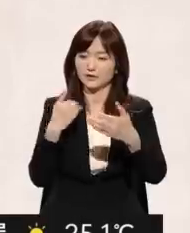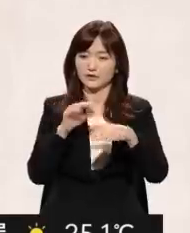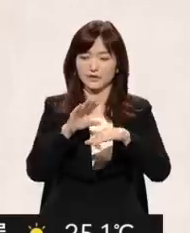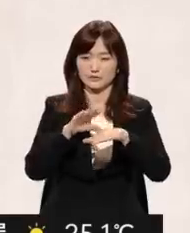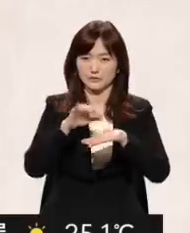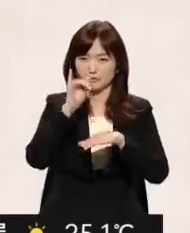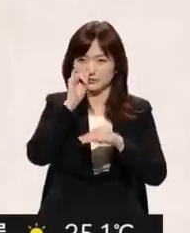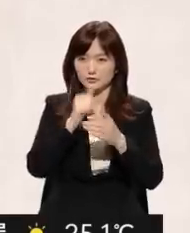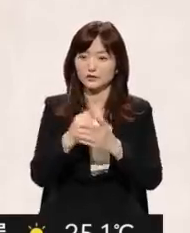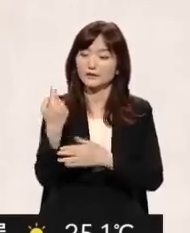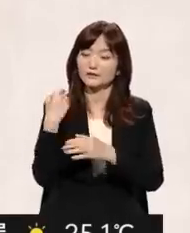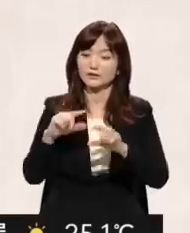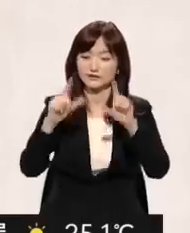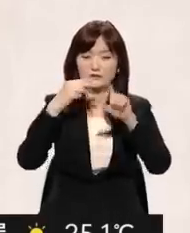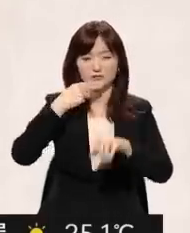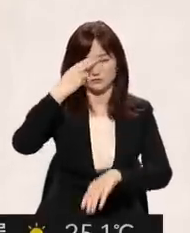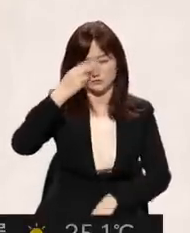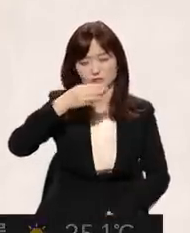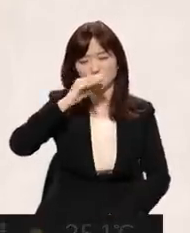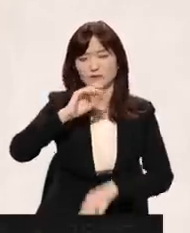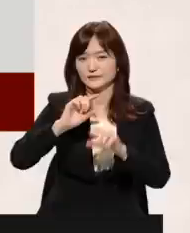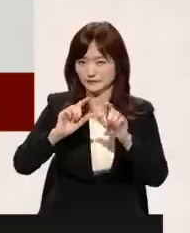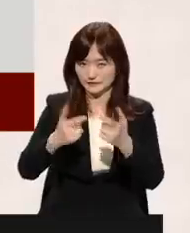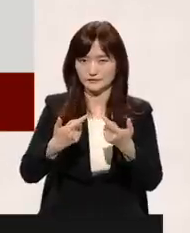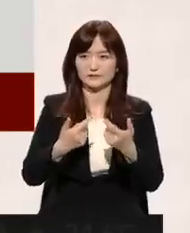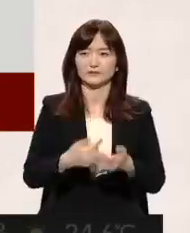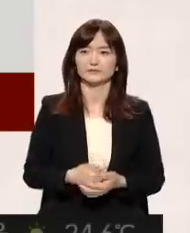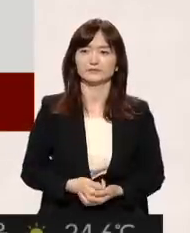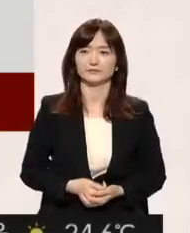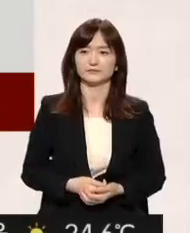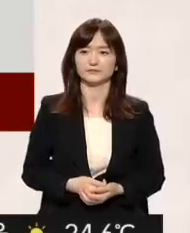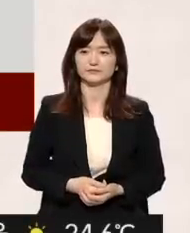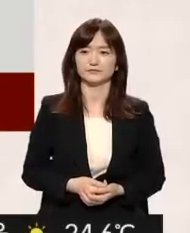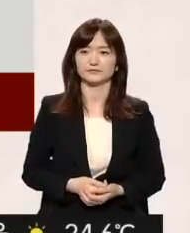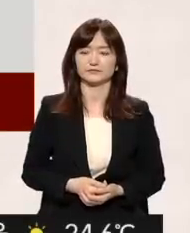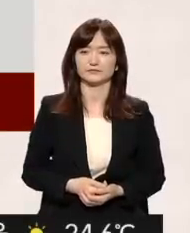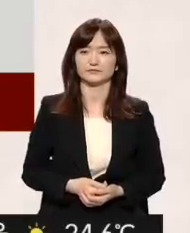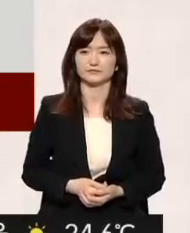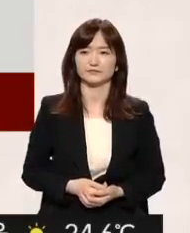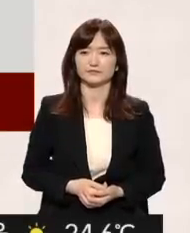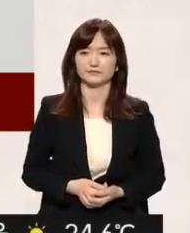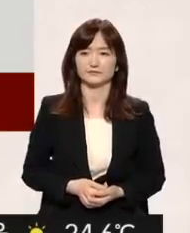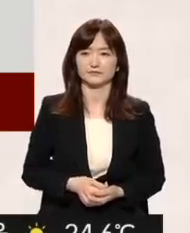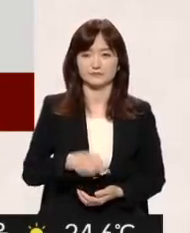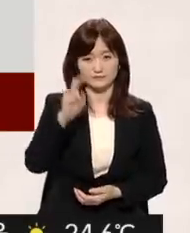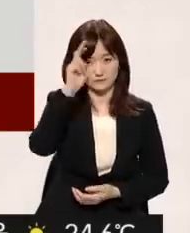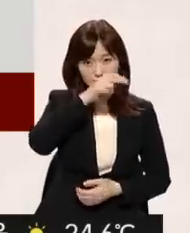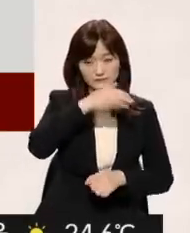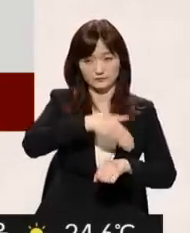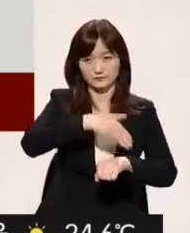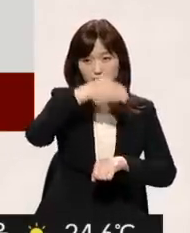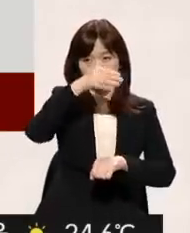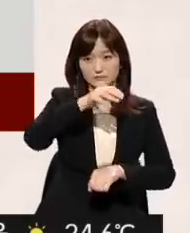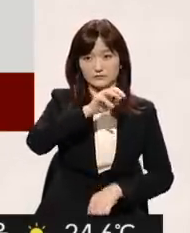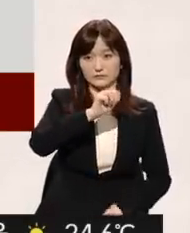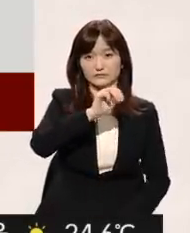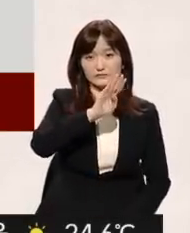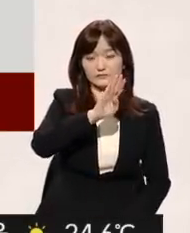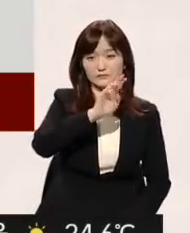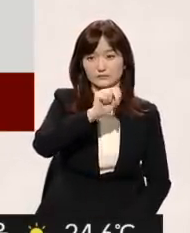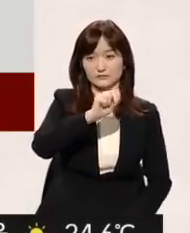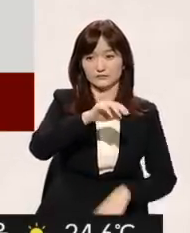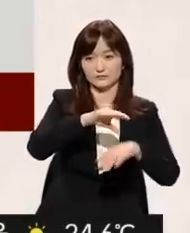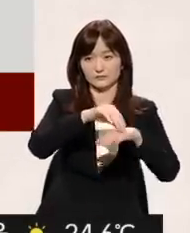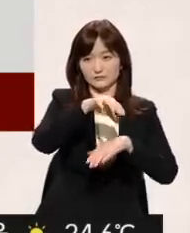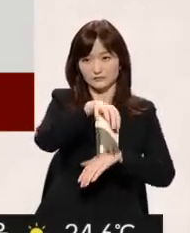전날도 술을 마시지 않았다라고 얘기를 하고 있고요. 실제로 당일날 일정을 보면 오전 9시에 MBN